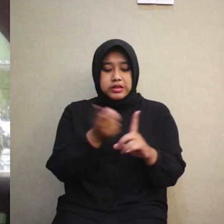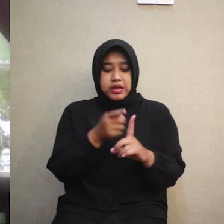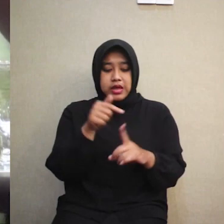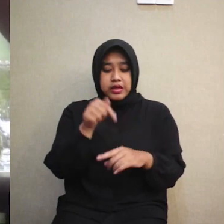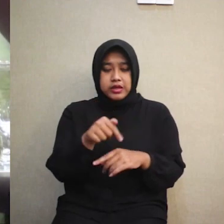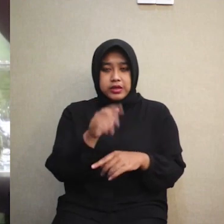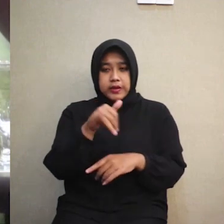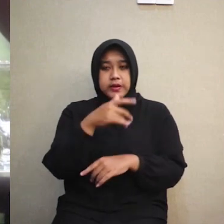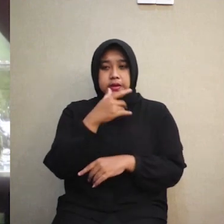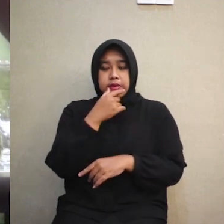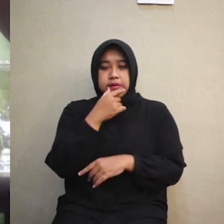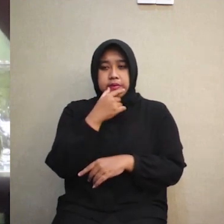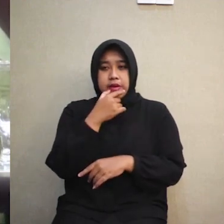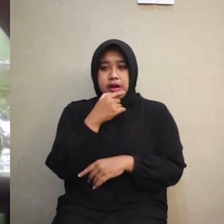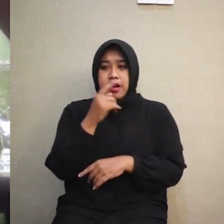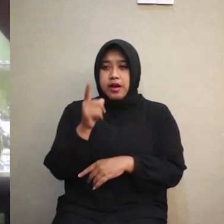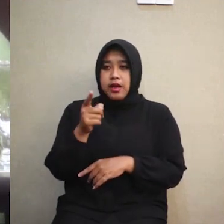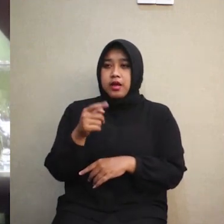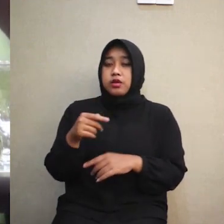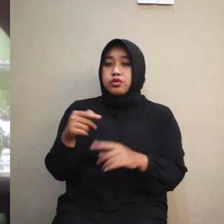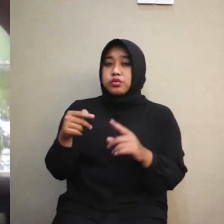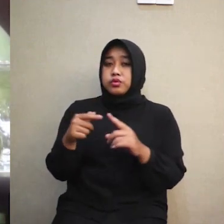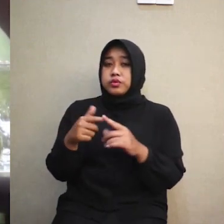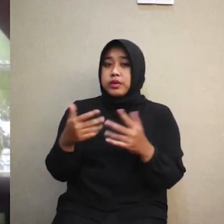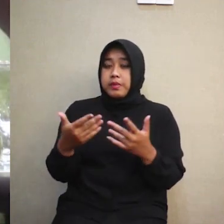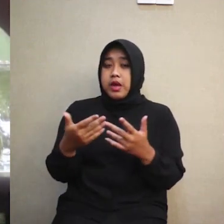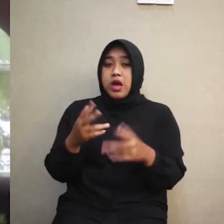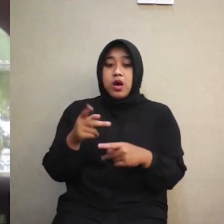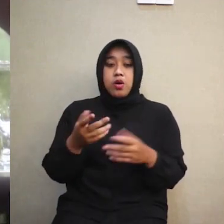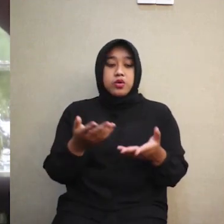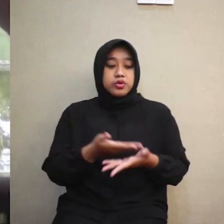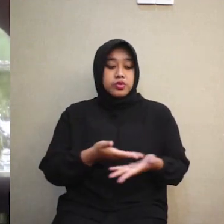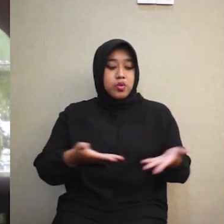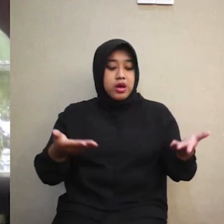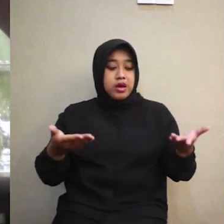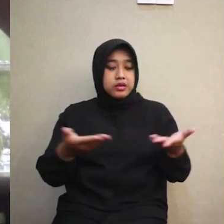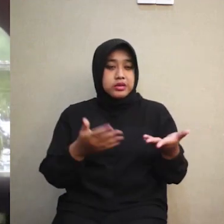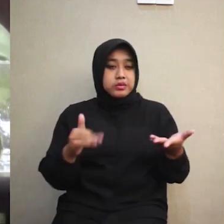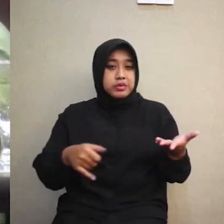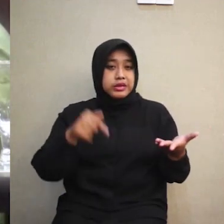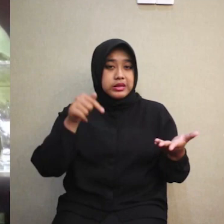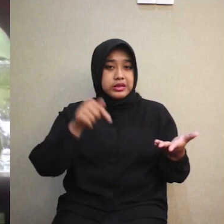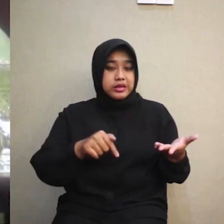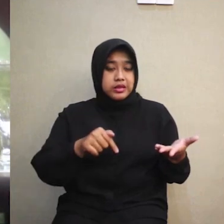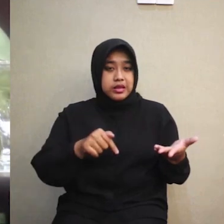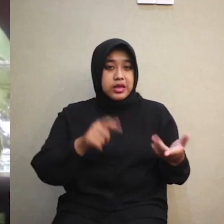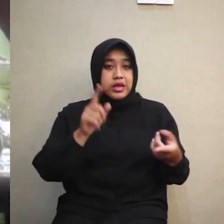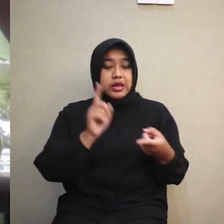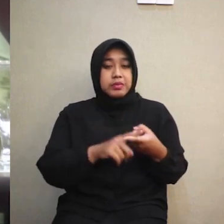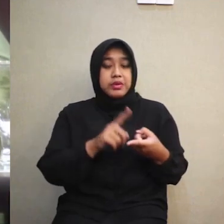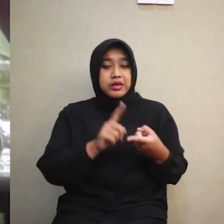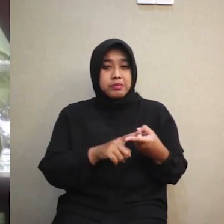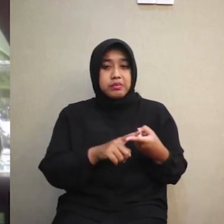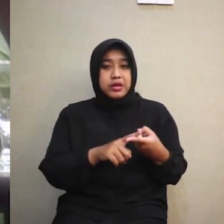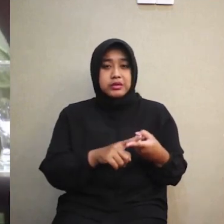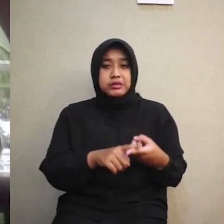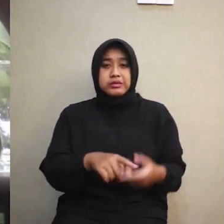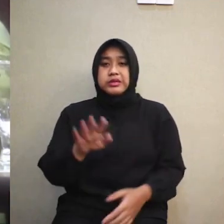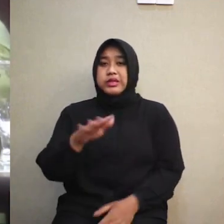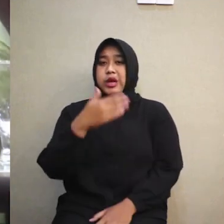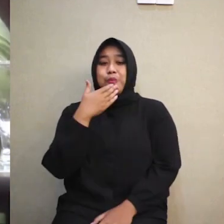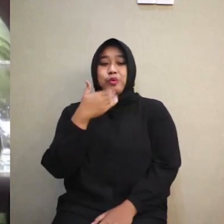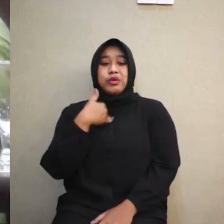itu nah sehingga kalau situasinya seperti ini kawan-kawan yang tidak punya